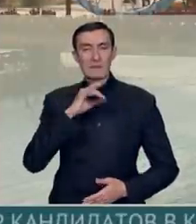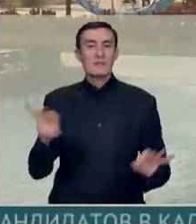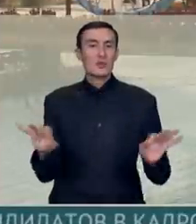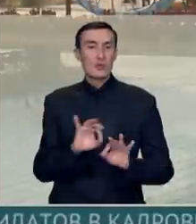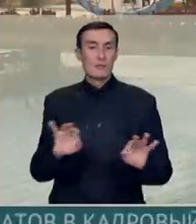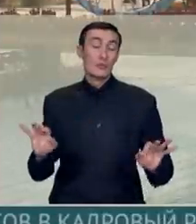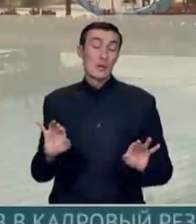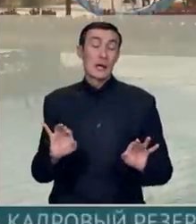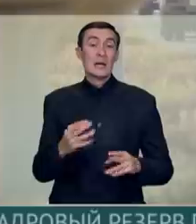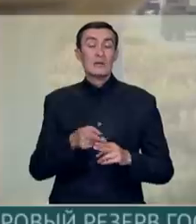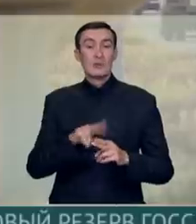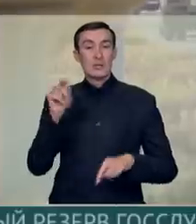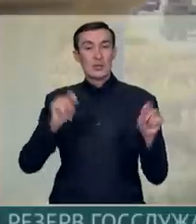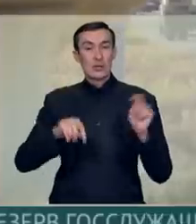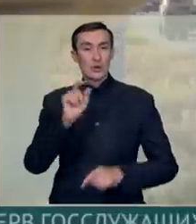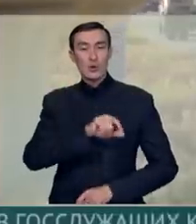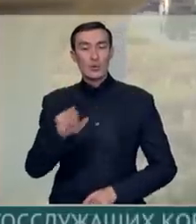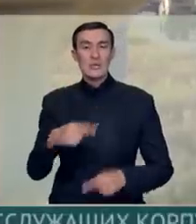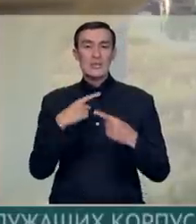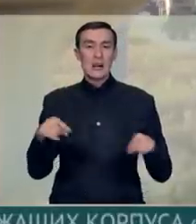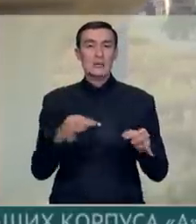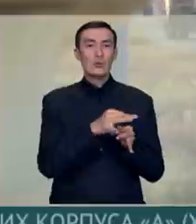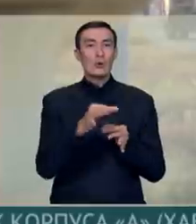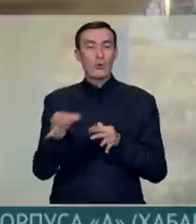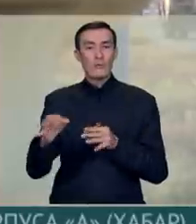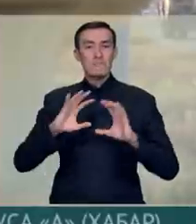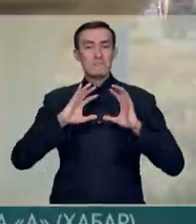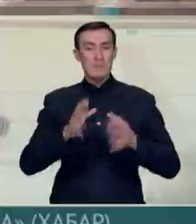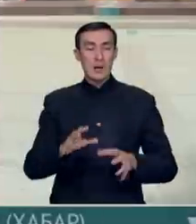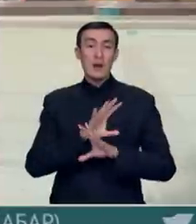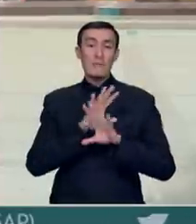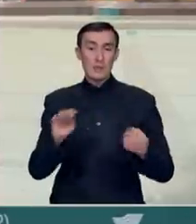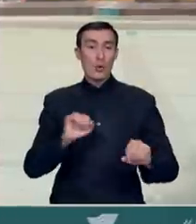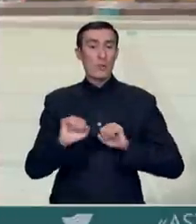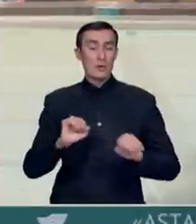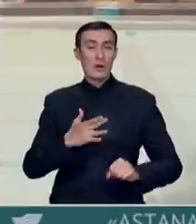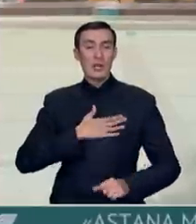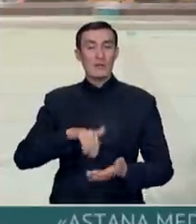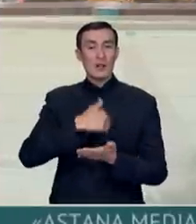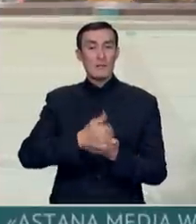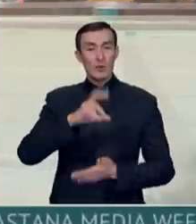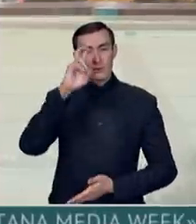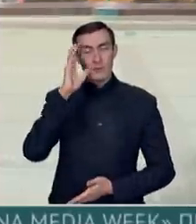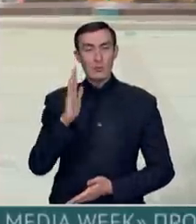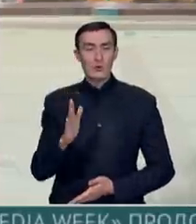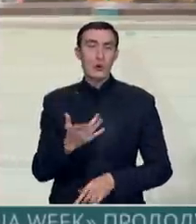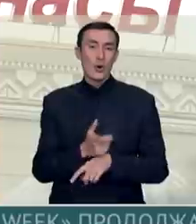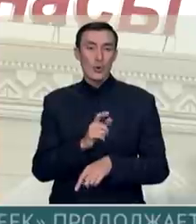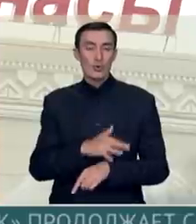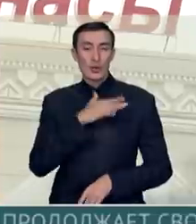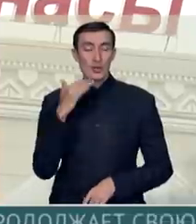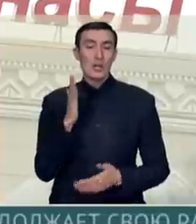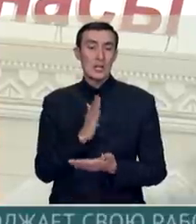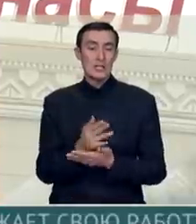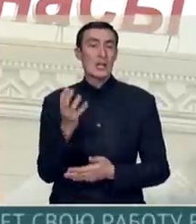казахско-смычковой музыки. Сюда съезжаются люди из разных уголков мира. Вообще, рабочая поездка главы государства ожидает быть насыщенной. Кызылординской области